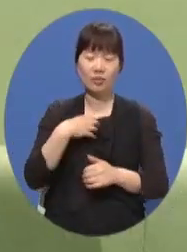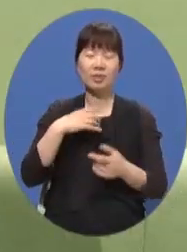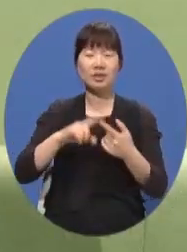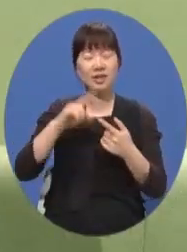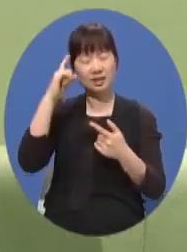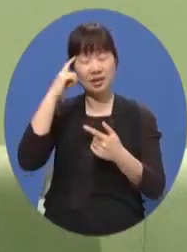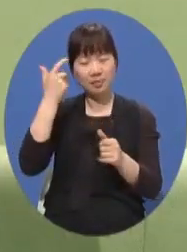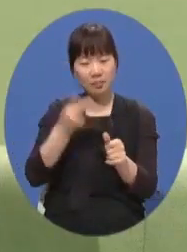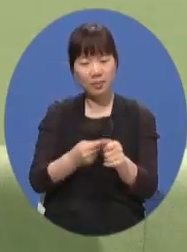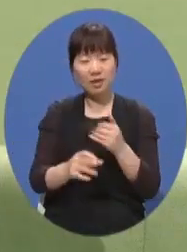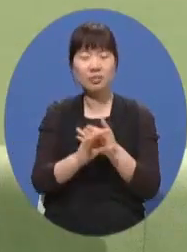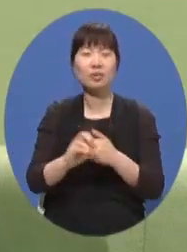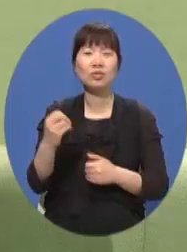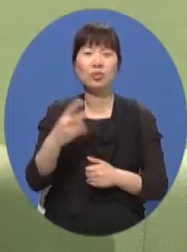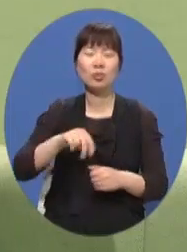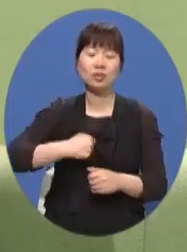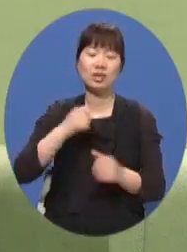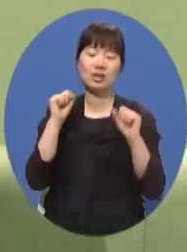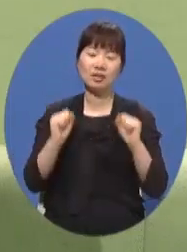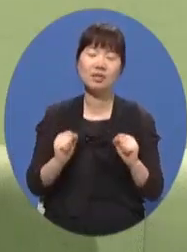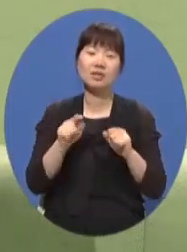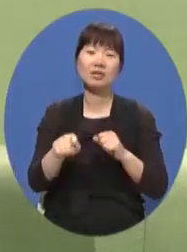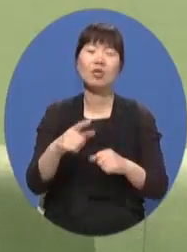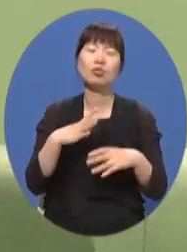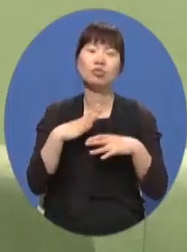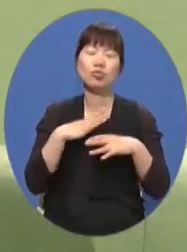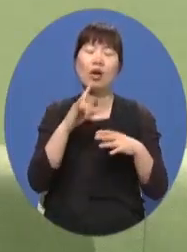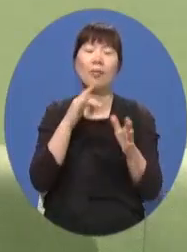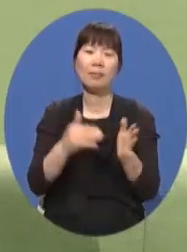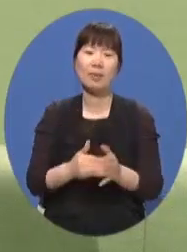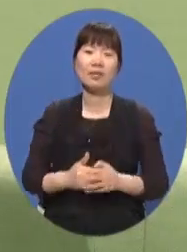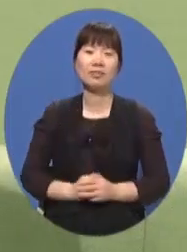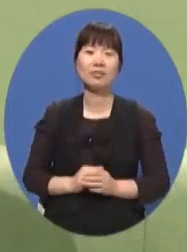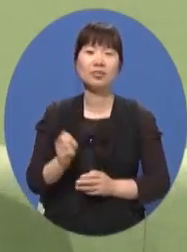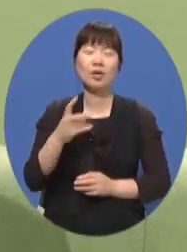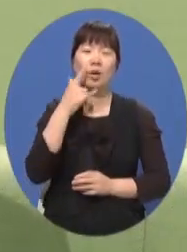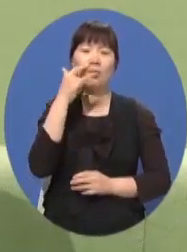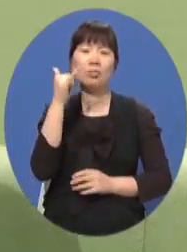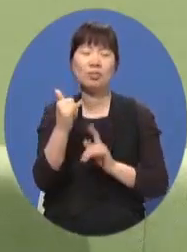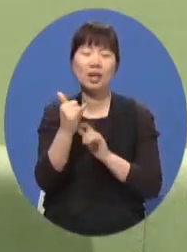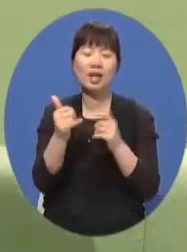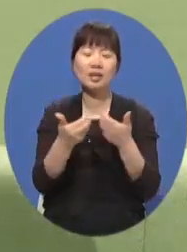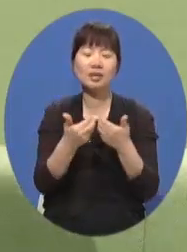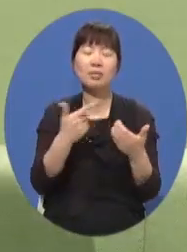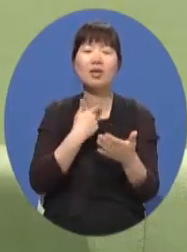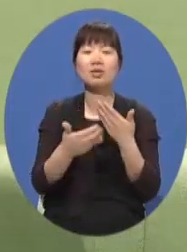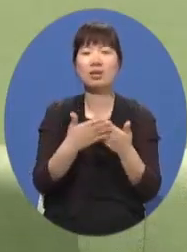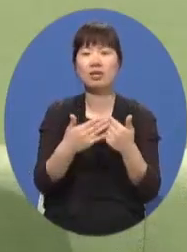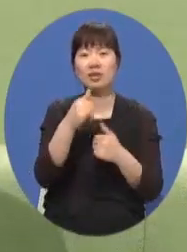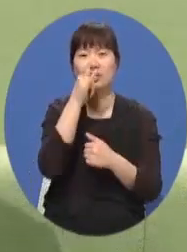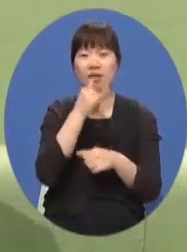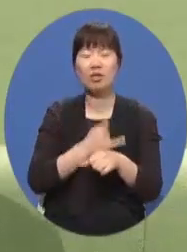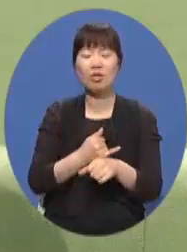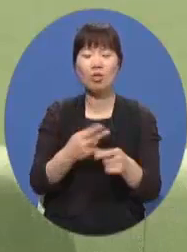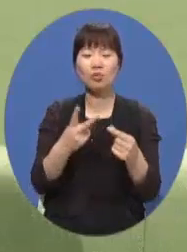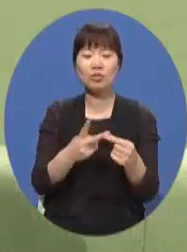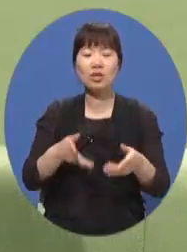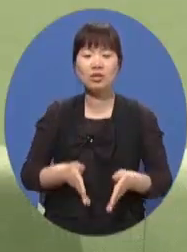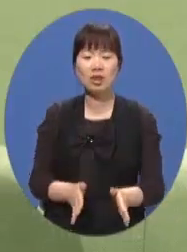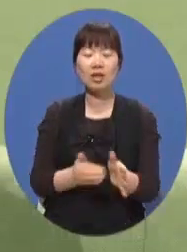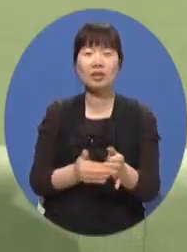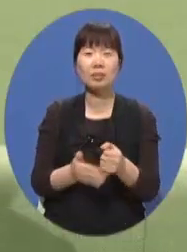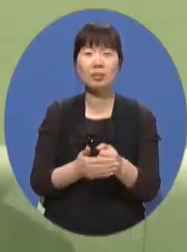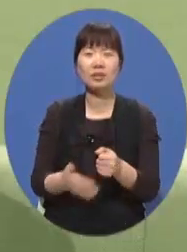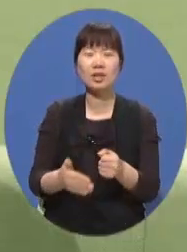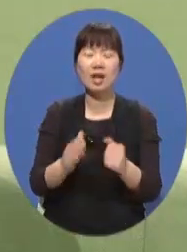지각을 시키면은 아이는 네. 또 혼자 있는 것들이 더 두려워질 수가 네. 있고 네. 또 부모와의 이별 경험. 뭐 둘째를 낳아서 뭐